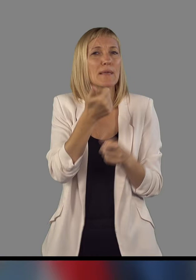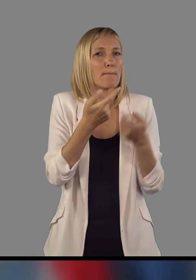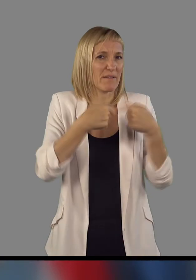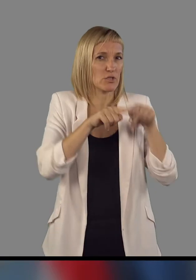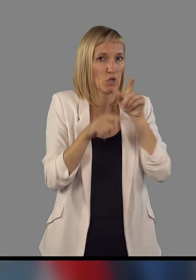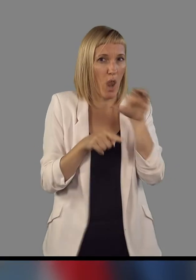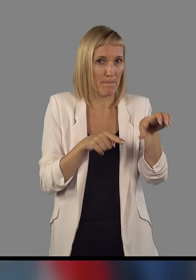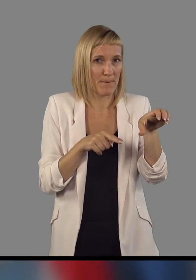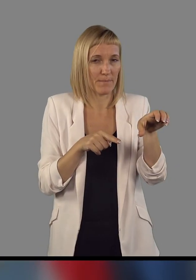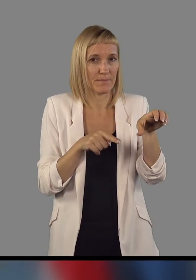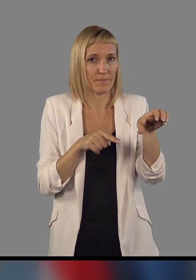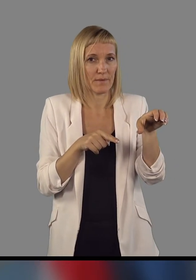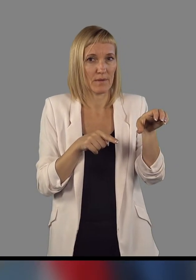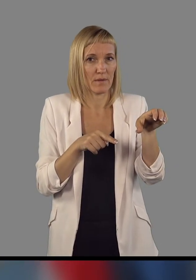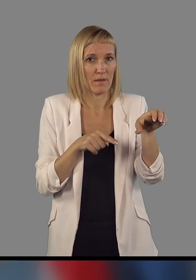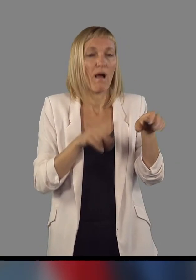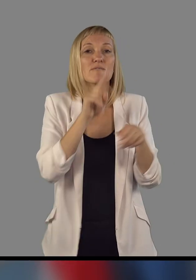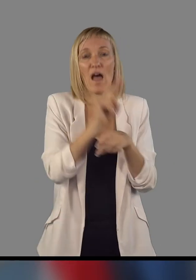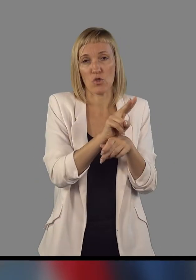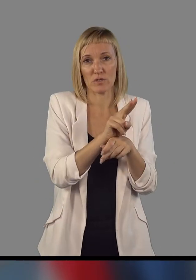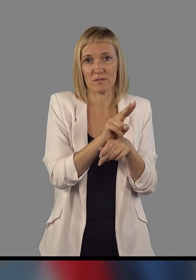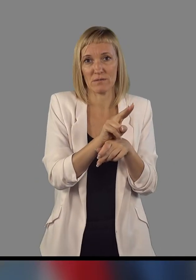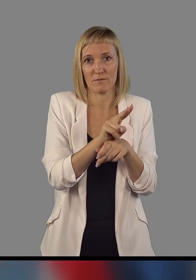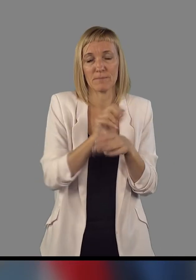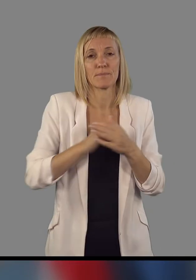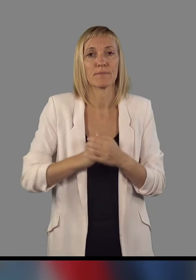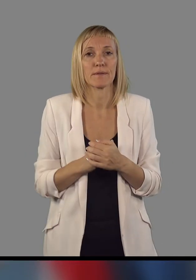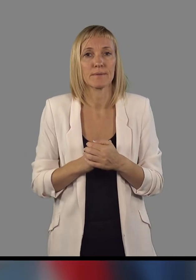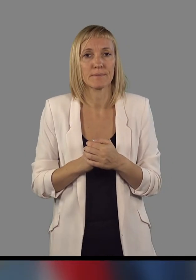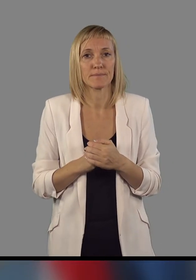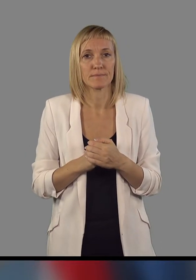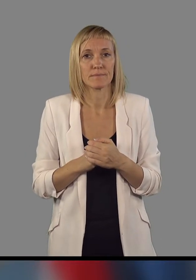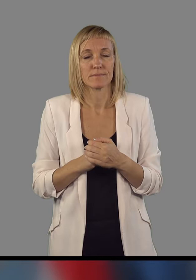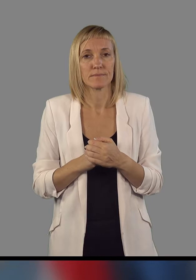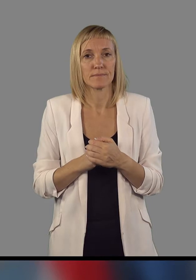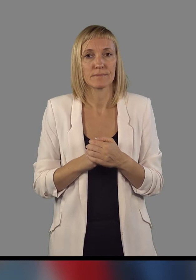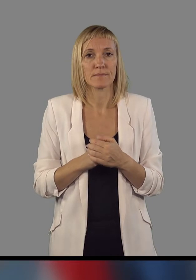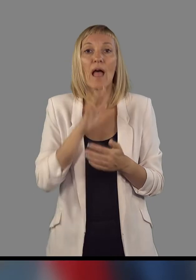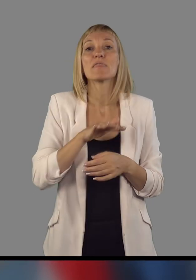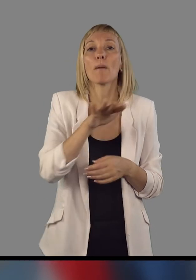del prvega sklopa, ki sem ga omenil, to je sklop varnosti.